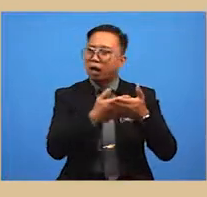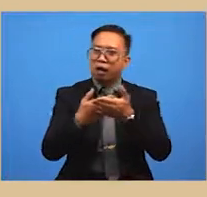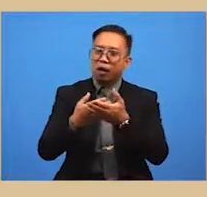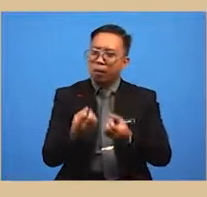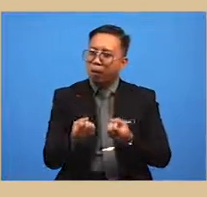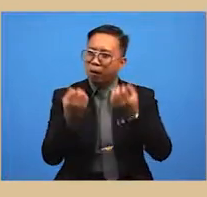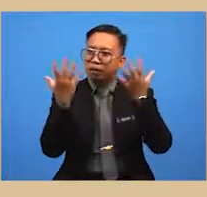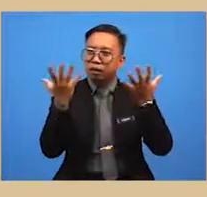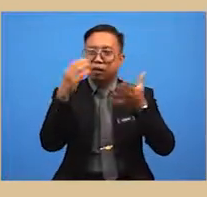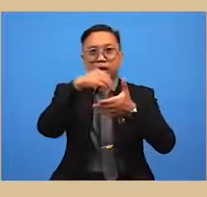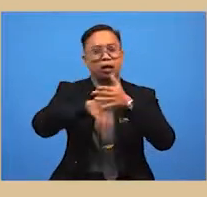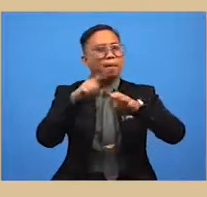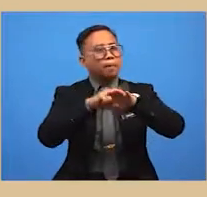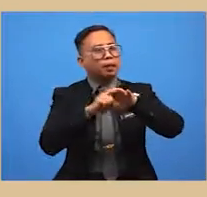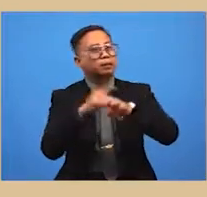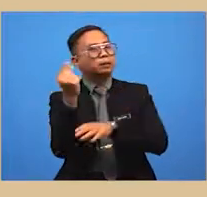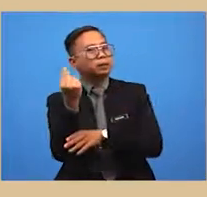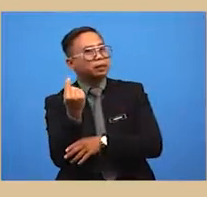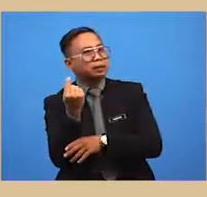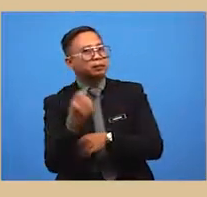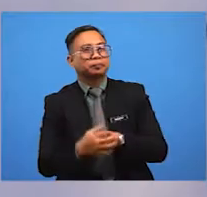banyak dalam masa yang singkat.